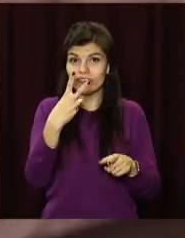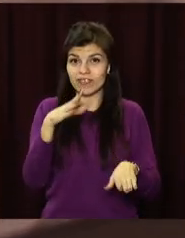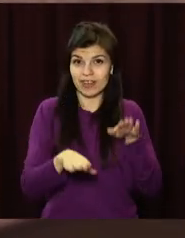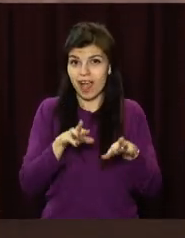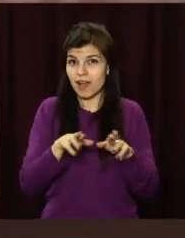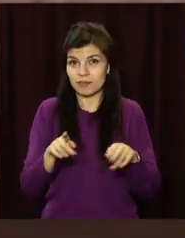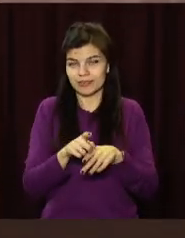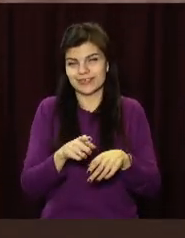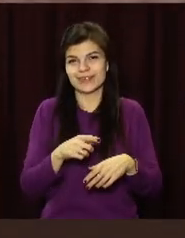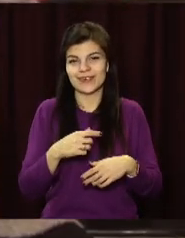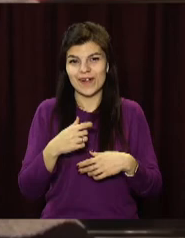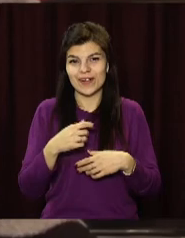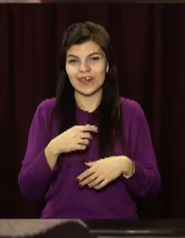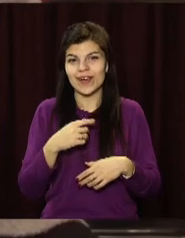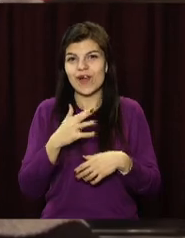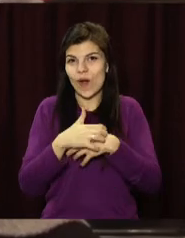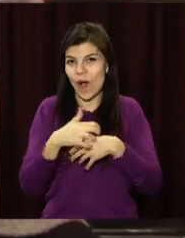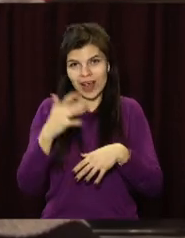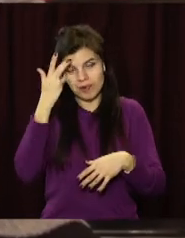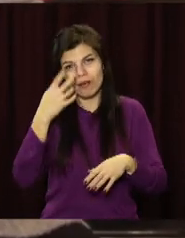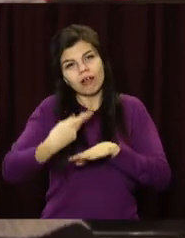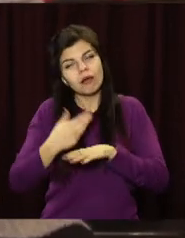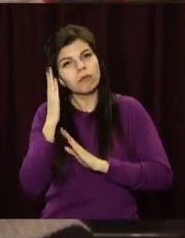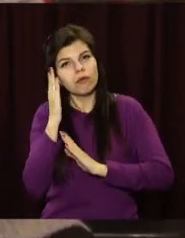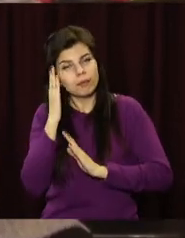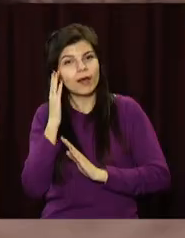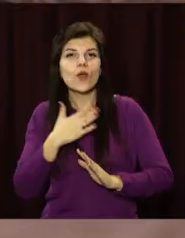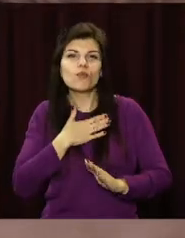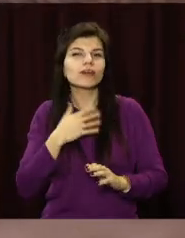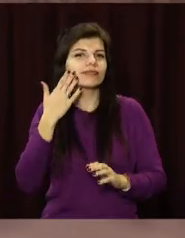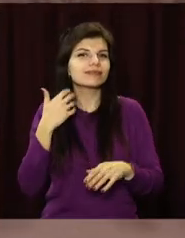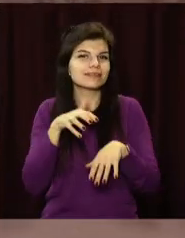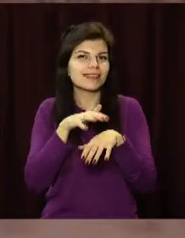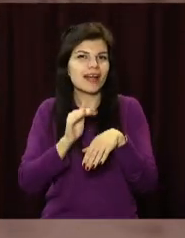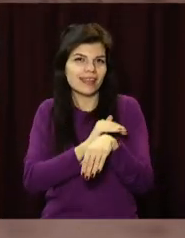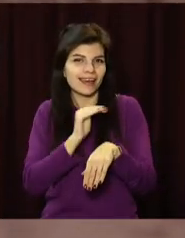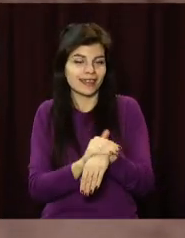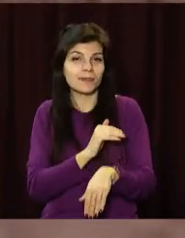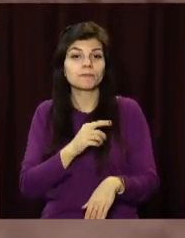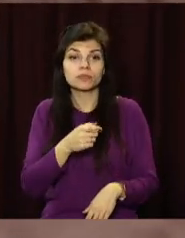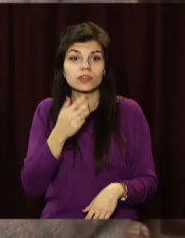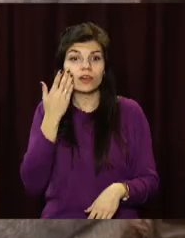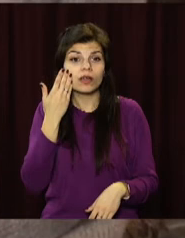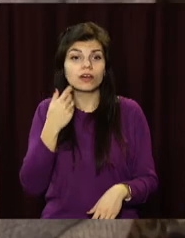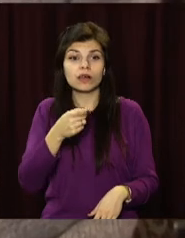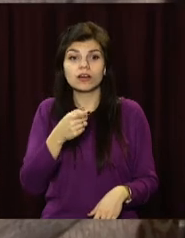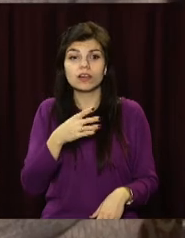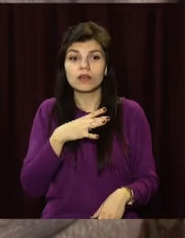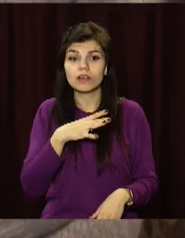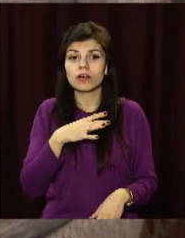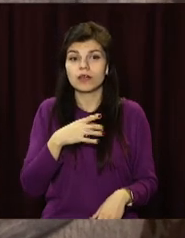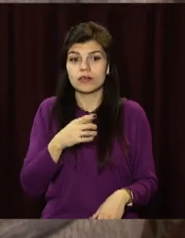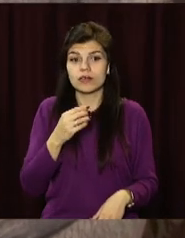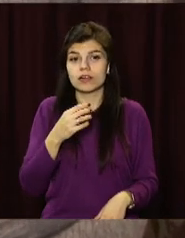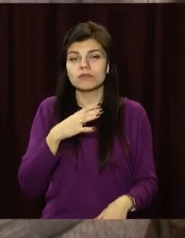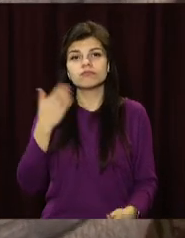кота. Увесь час спить на дивані та любить, коли його пестять. Проте до того, як стати хатнім улюбленцем, Боня з'їв свою ложку